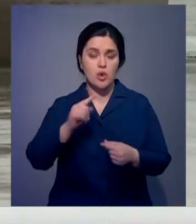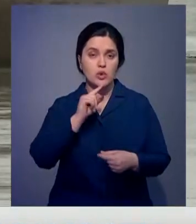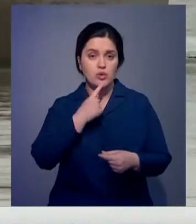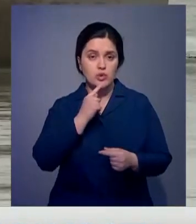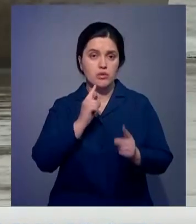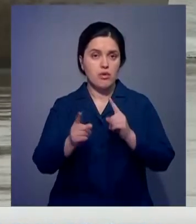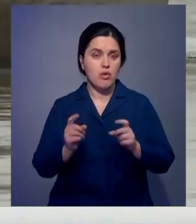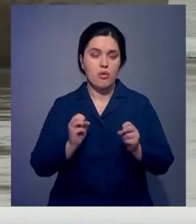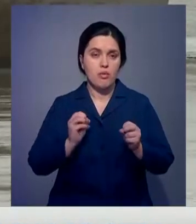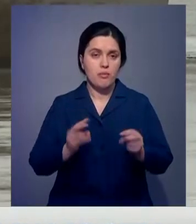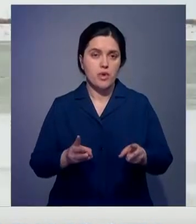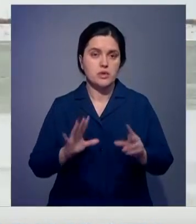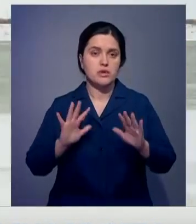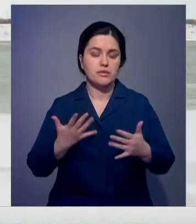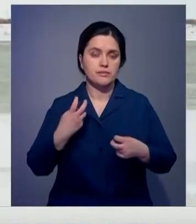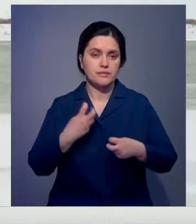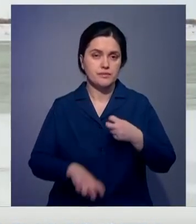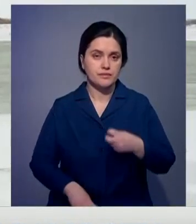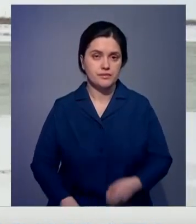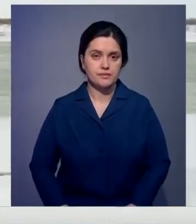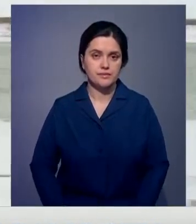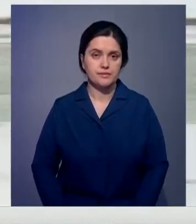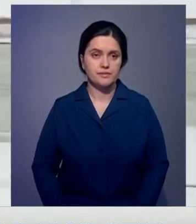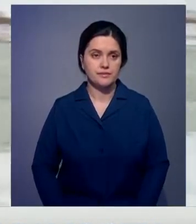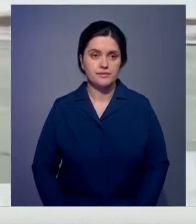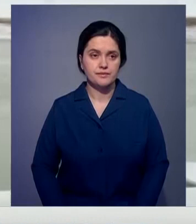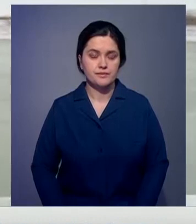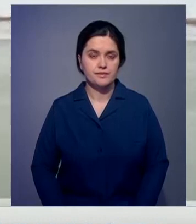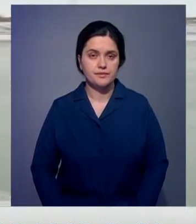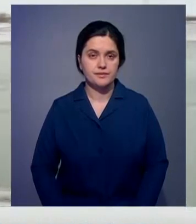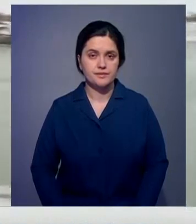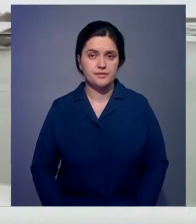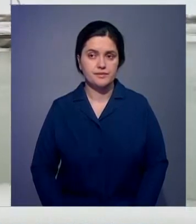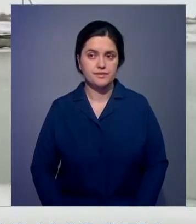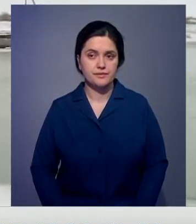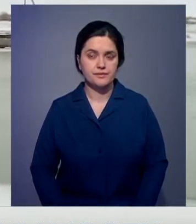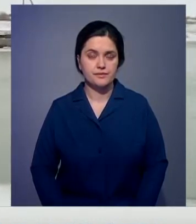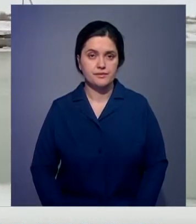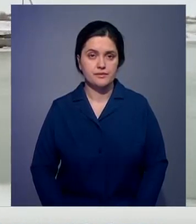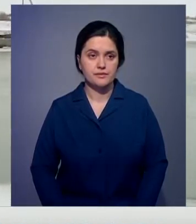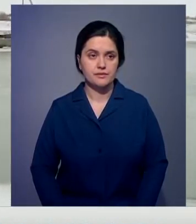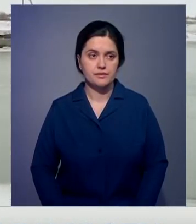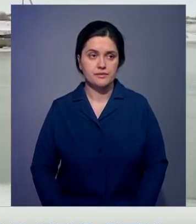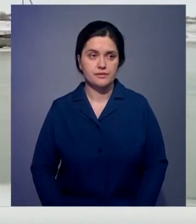становится небезопасно. Алибек Байшуленов, Ханат Несибаев, Айтмухаммед Байдулдаев, Кызылординская область, Хабар, 24.